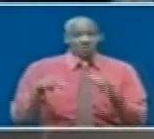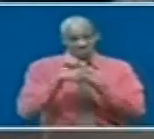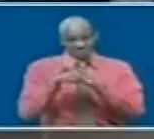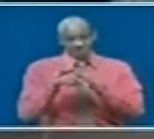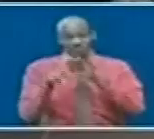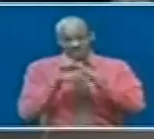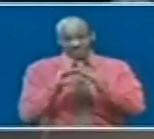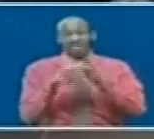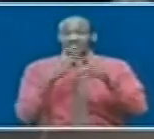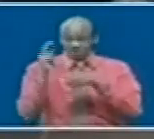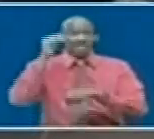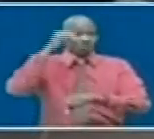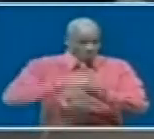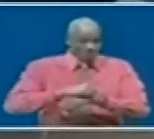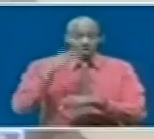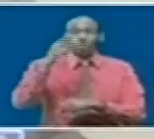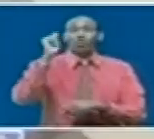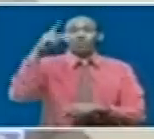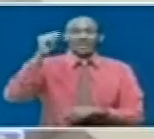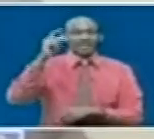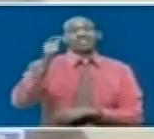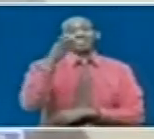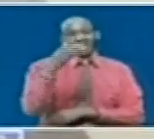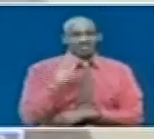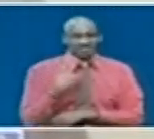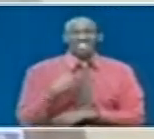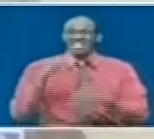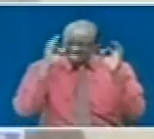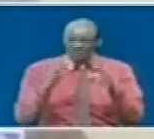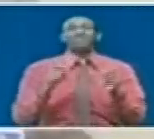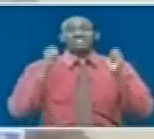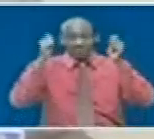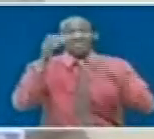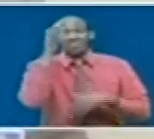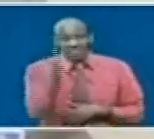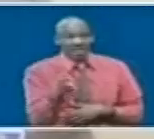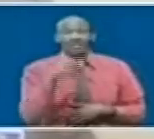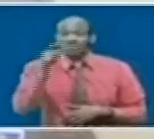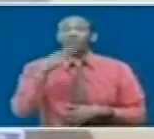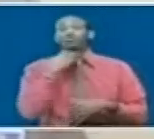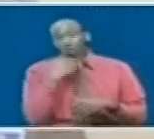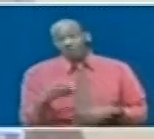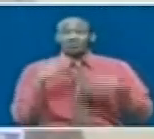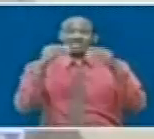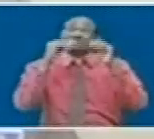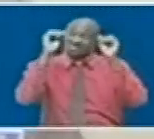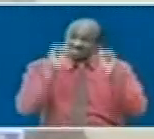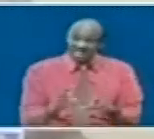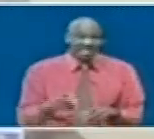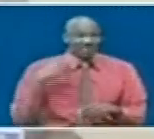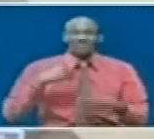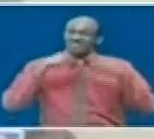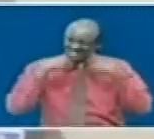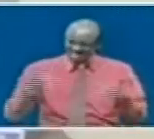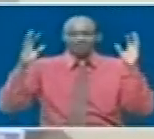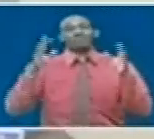KUPPET, jambo ambalo KUPPET limekana. Kama wameita mgomo na wamekosa kitu ya kupatia walimu, wawachane na